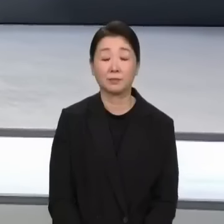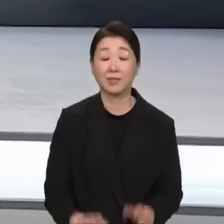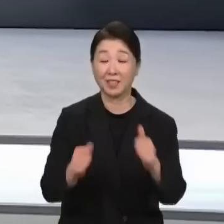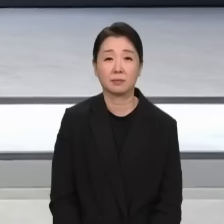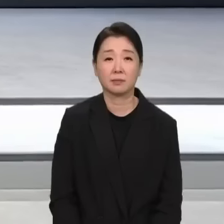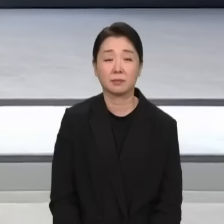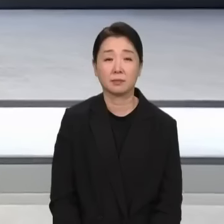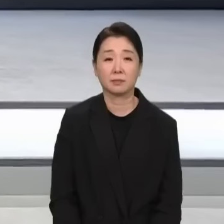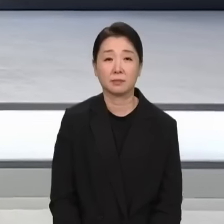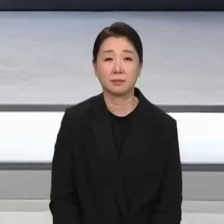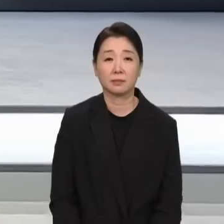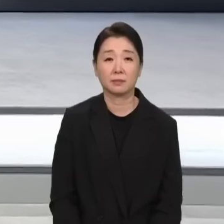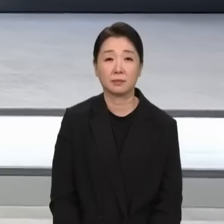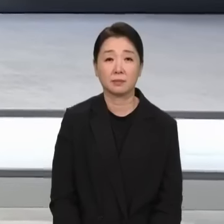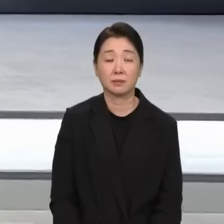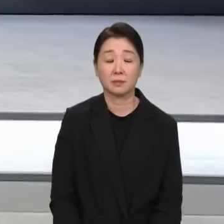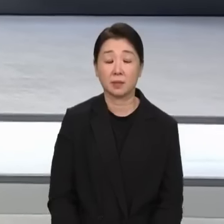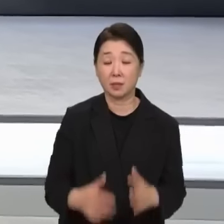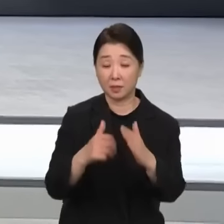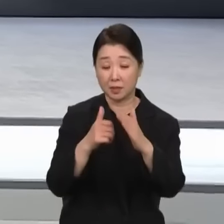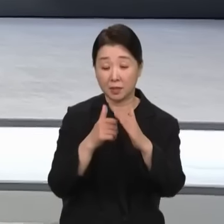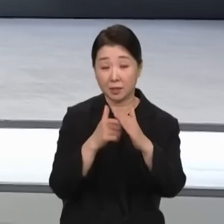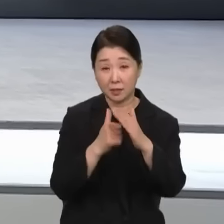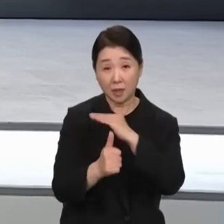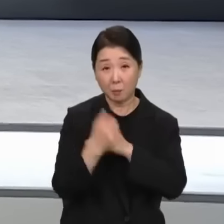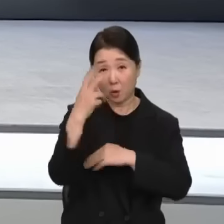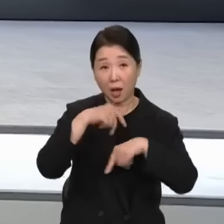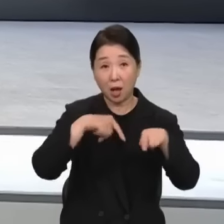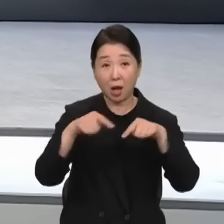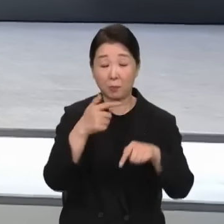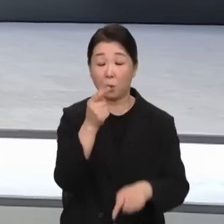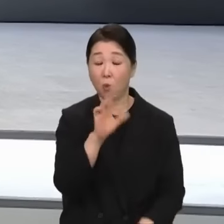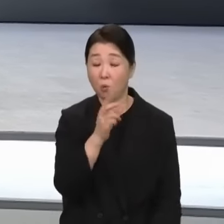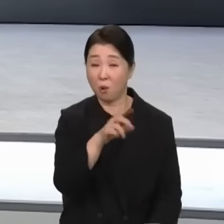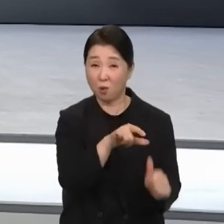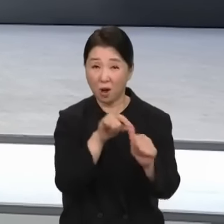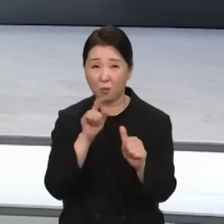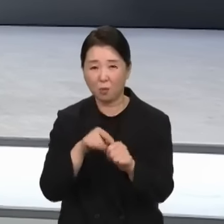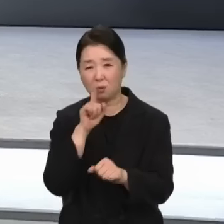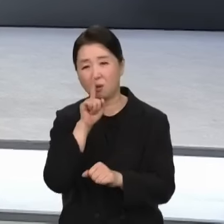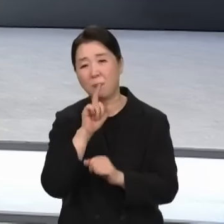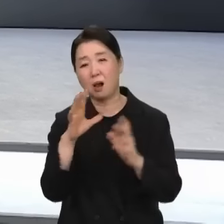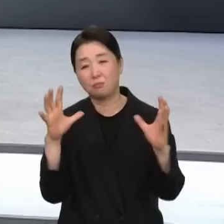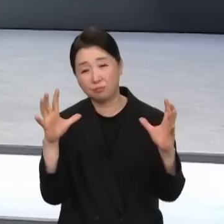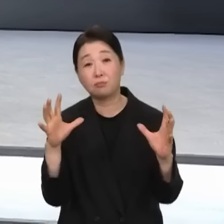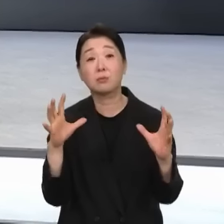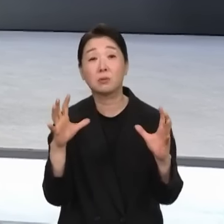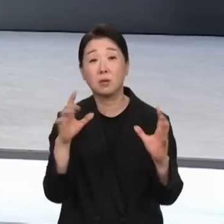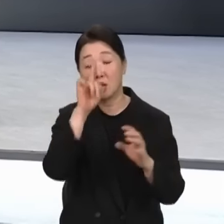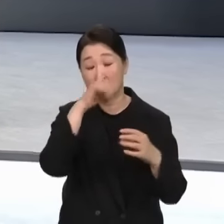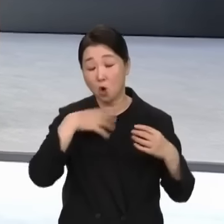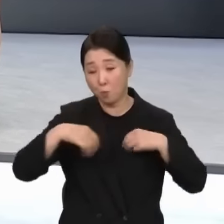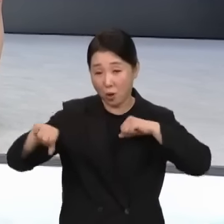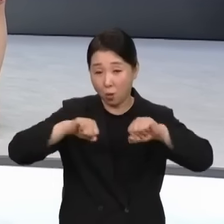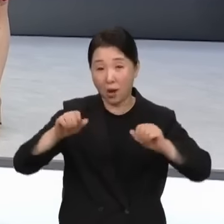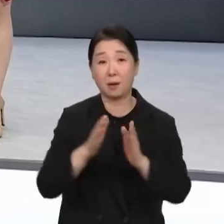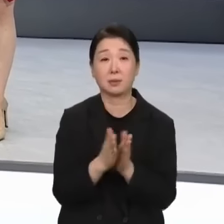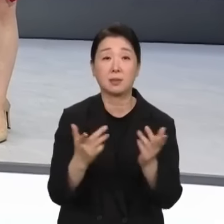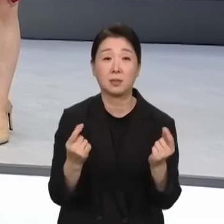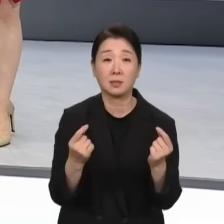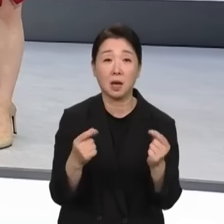스포츠 뉴스입니다. 홍명보의 대표팀 감독 선임을 둘러싼 논란에 대해 정부가 움직이기